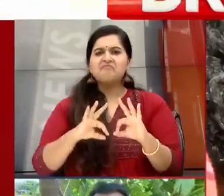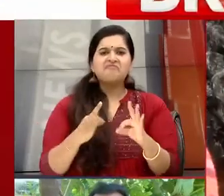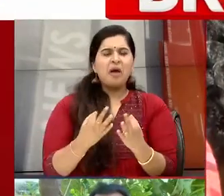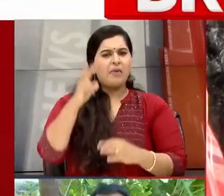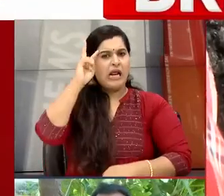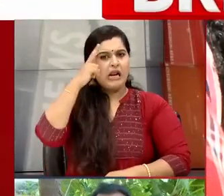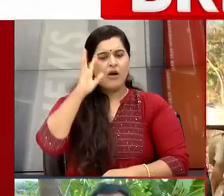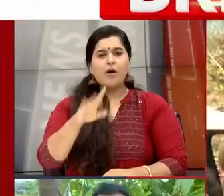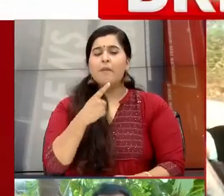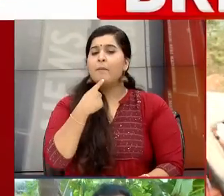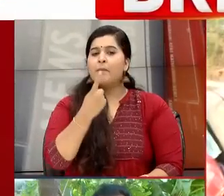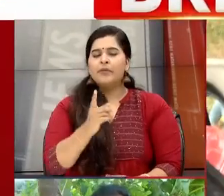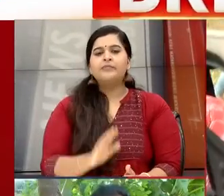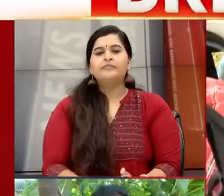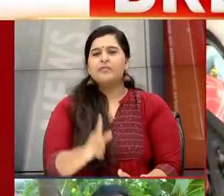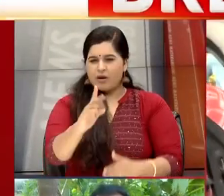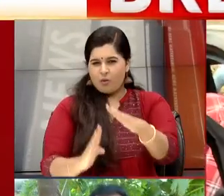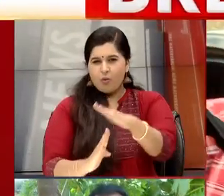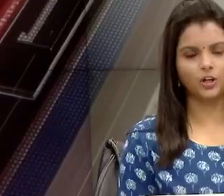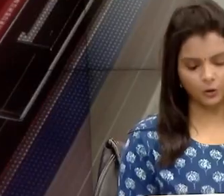ഏതായാലും പെട്രോൾ ഈ